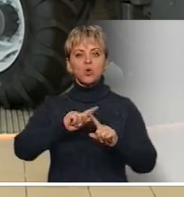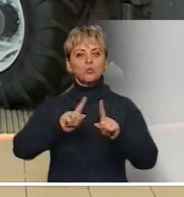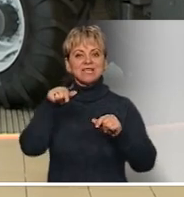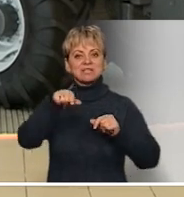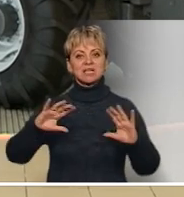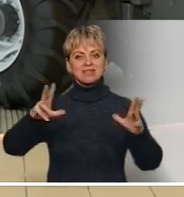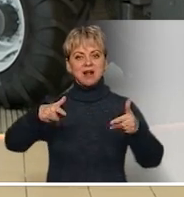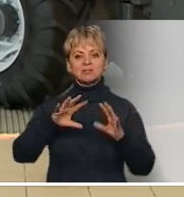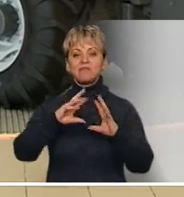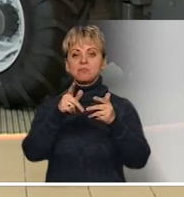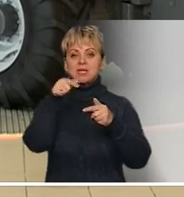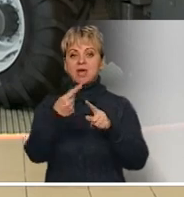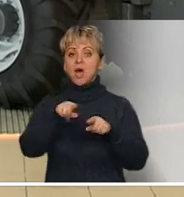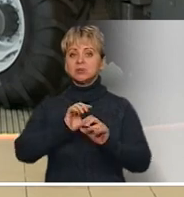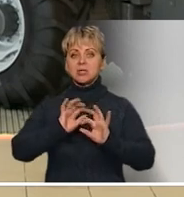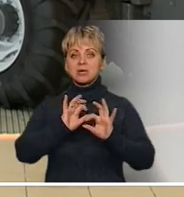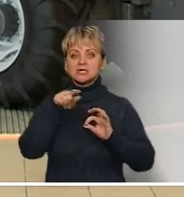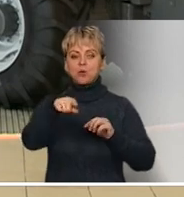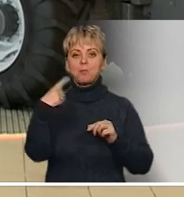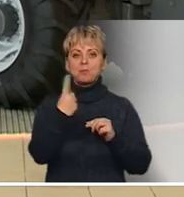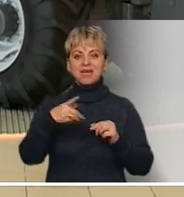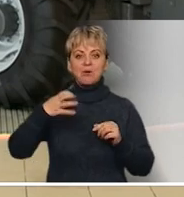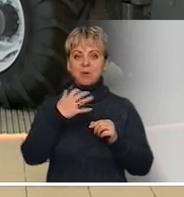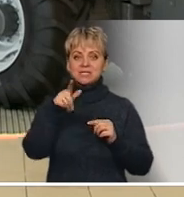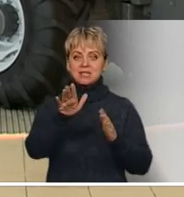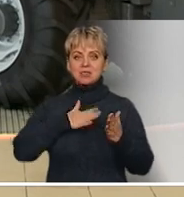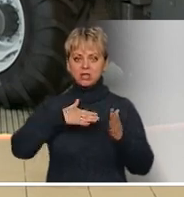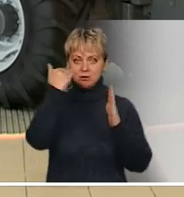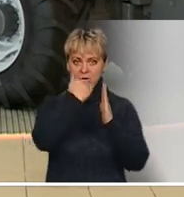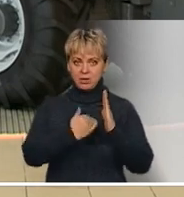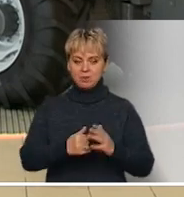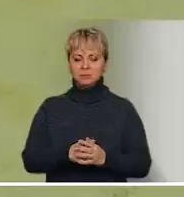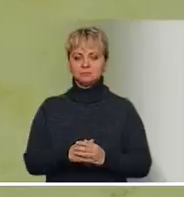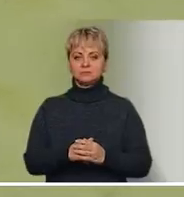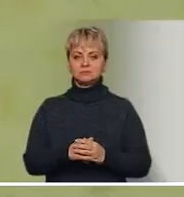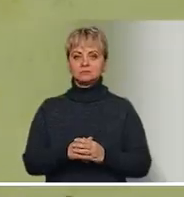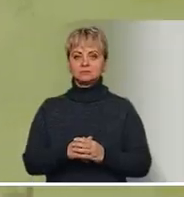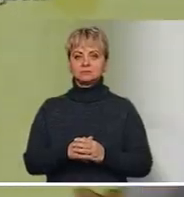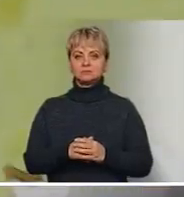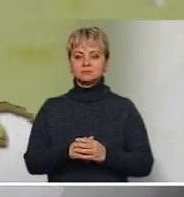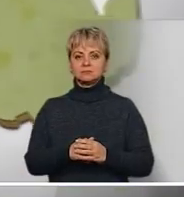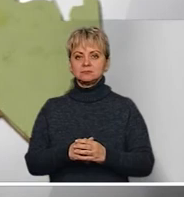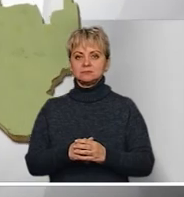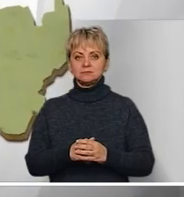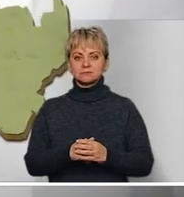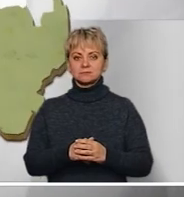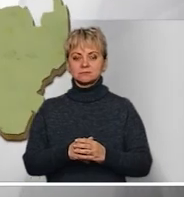мощного универсального трактора в мире? Об этом расскажем в первом материале нашей программы.